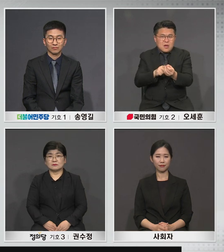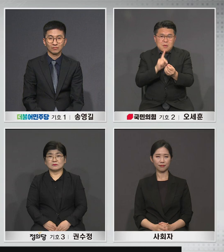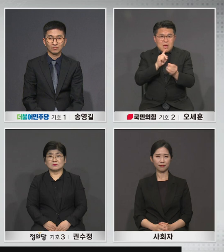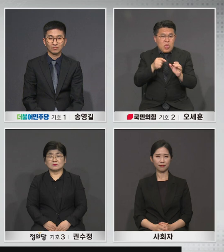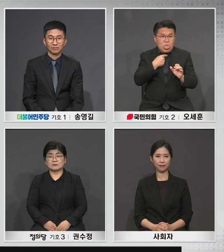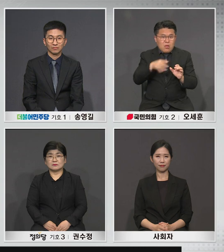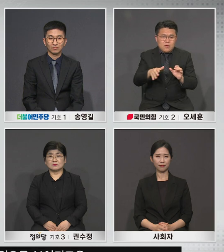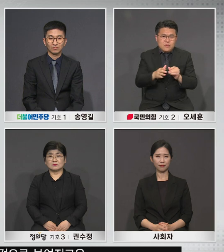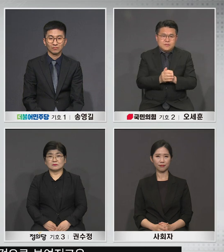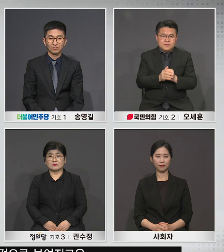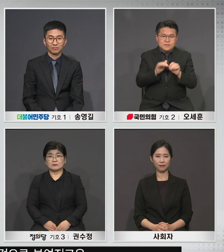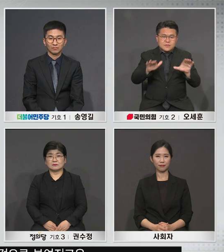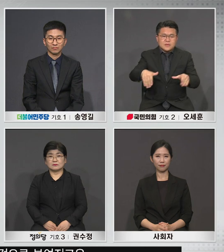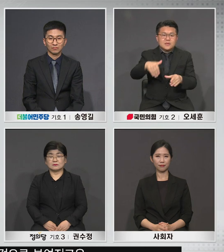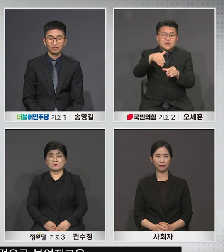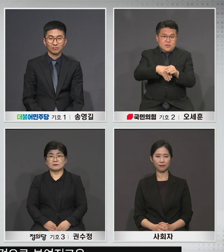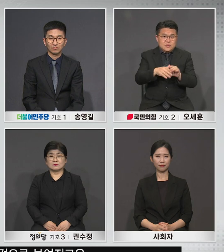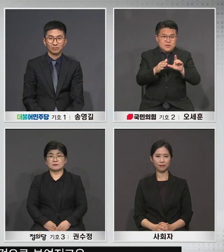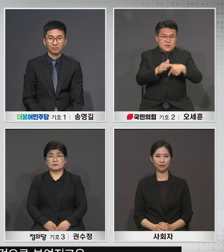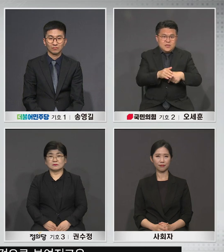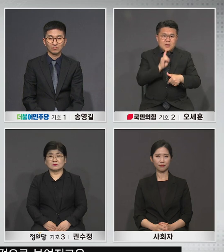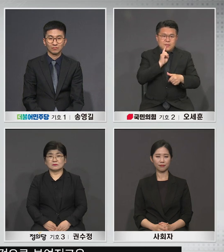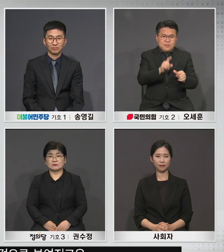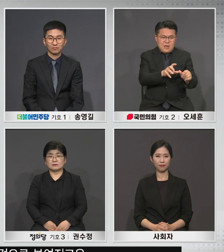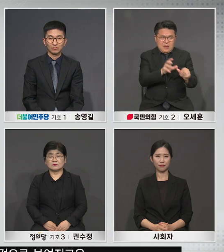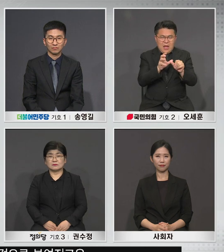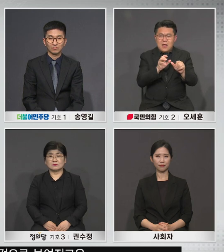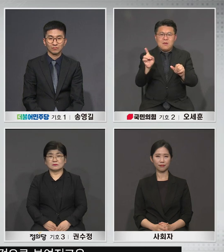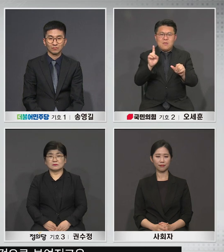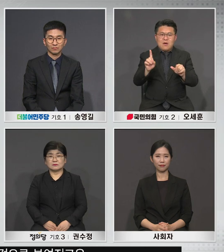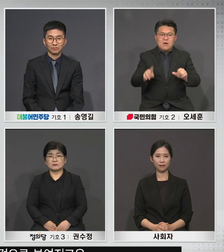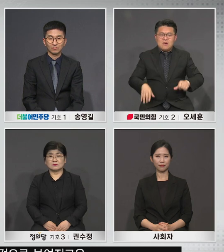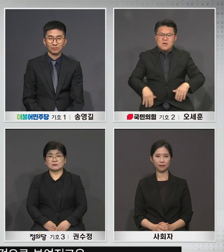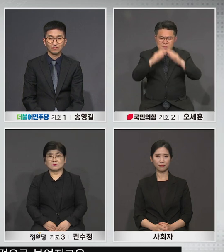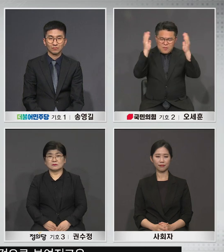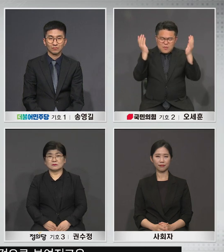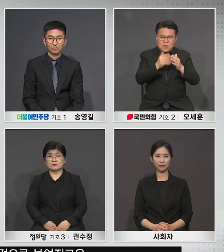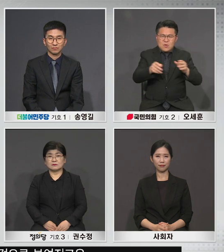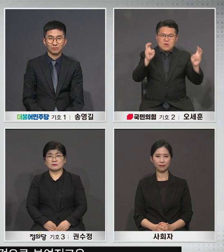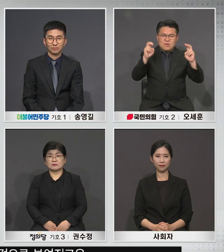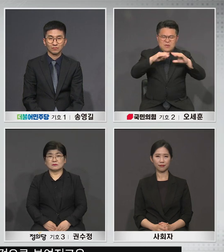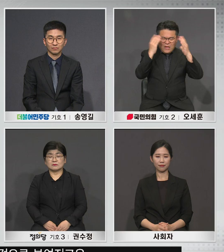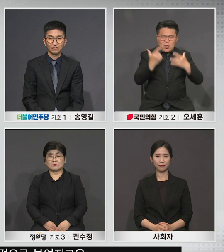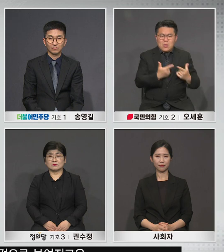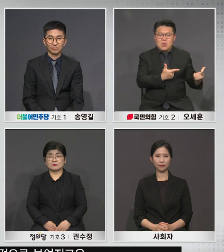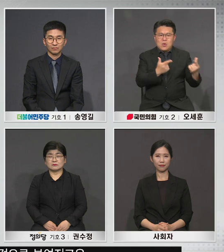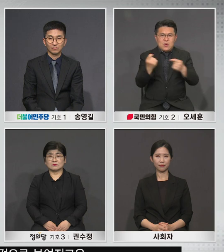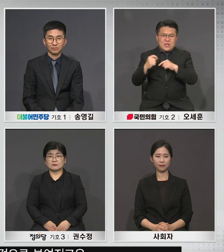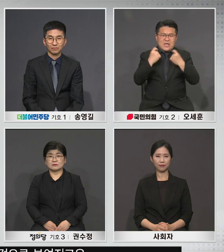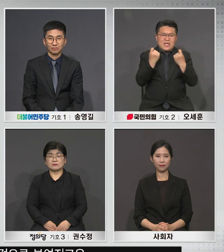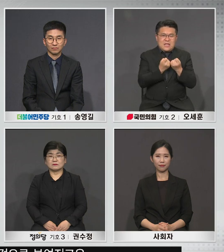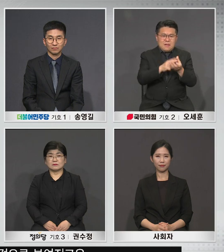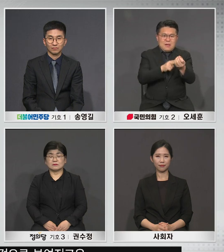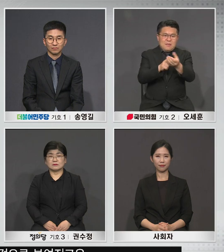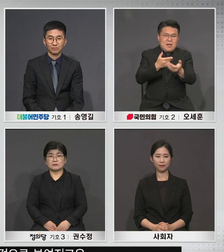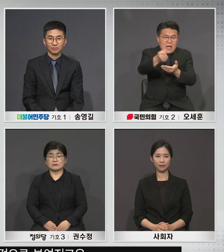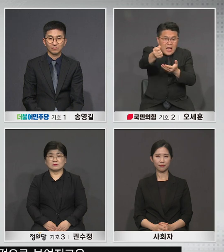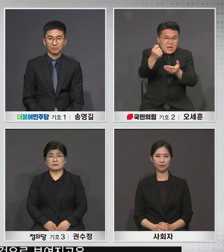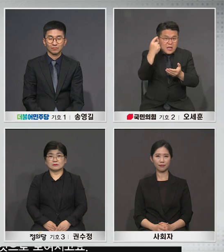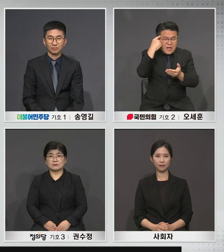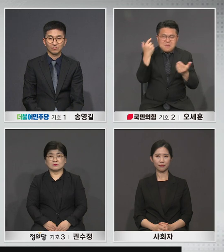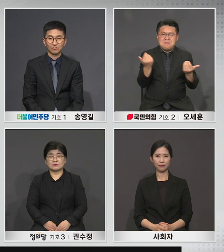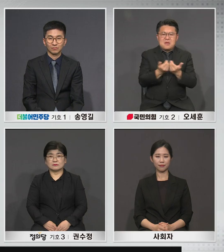국면에 민주당이 이 말 하나를 꼬투리 잡아서 마치 모든 공기업을 민영화할 것처럼 몰아가면서 민영화 반대다.